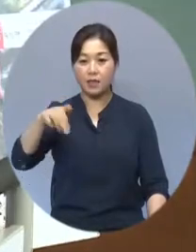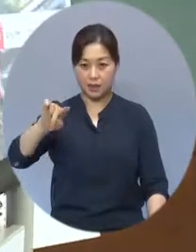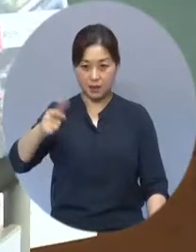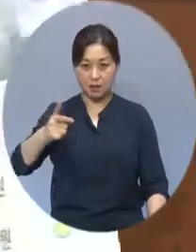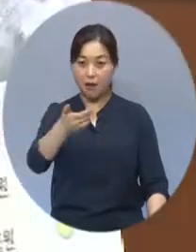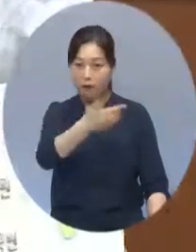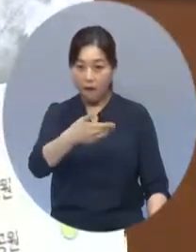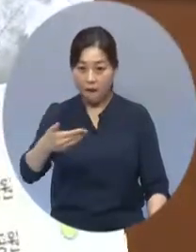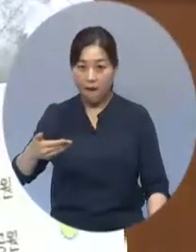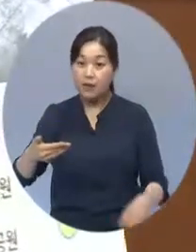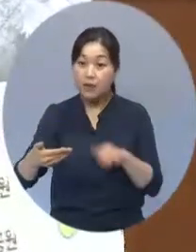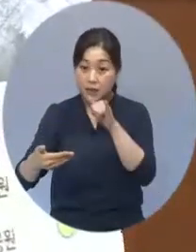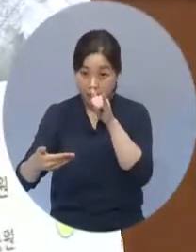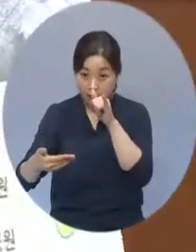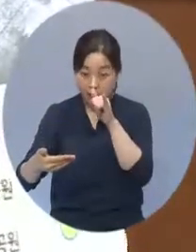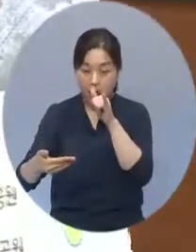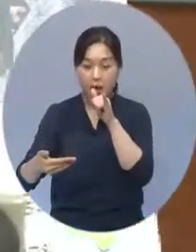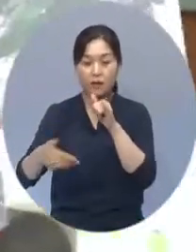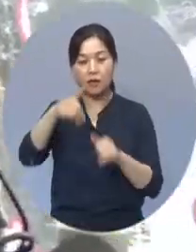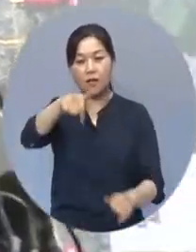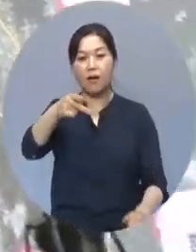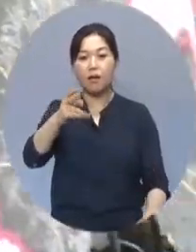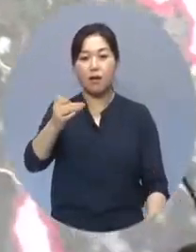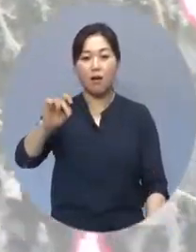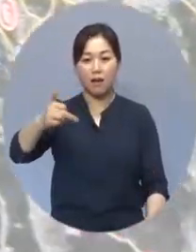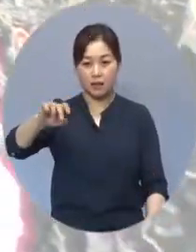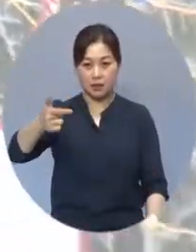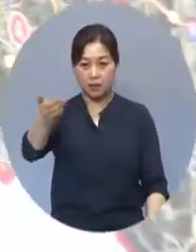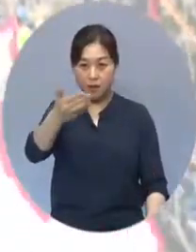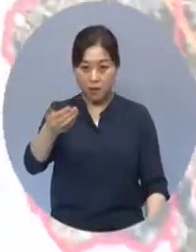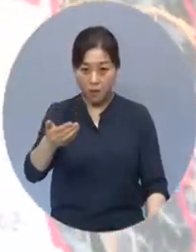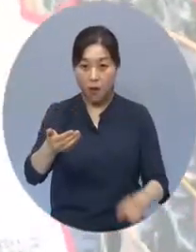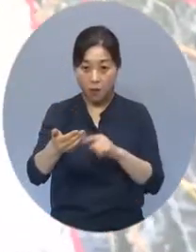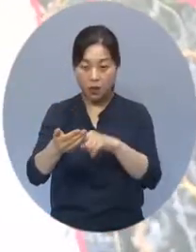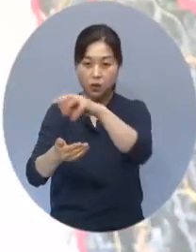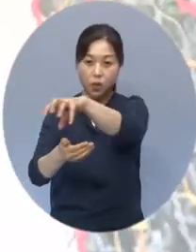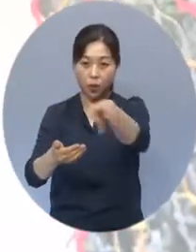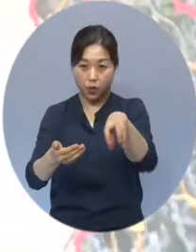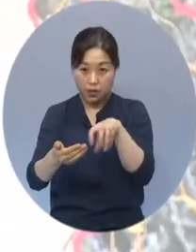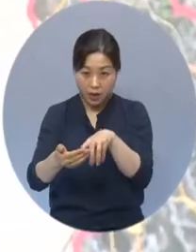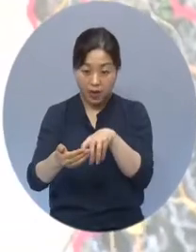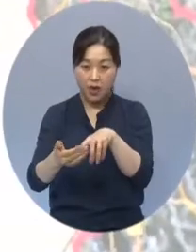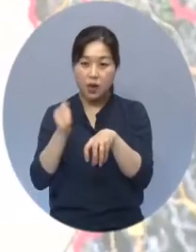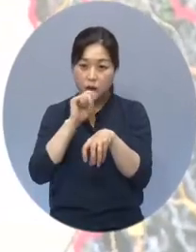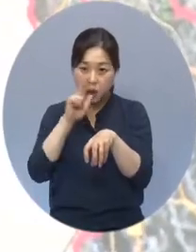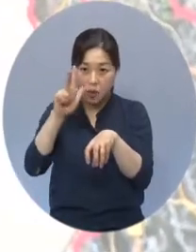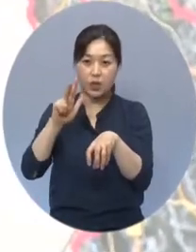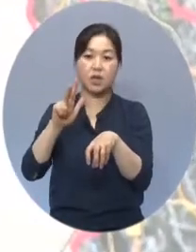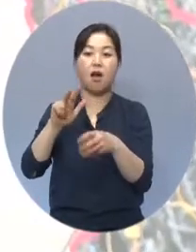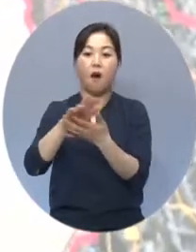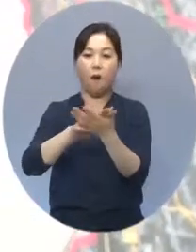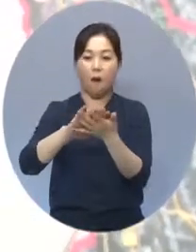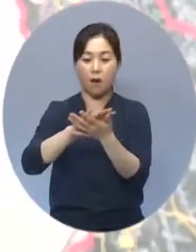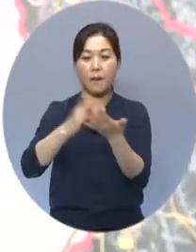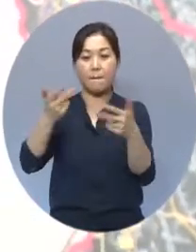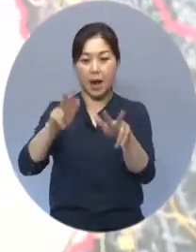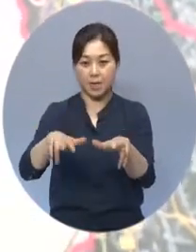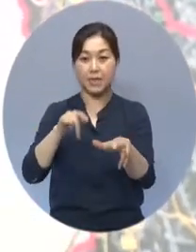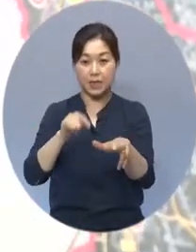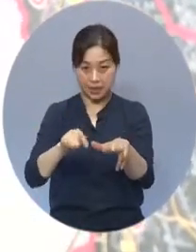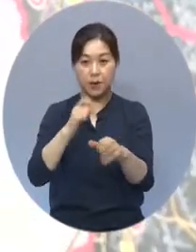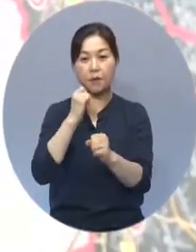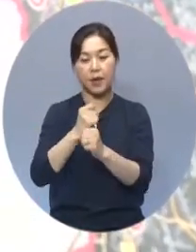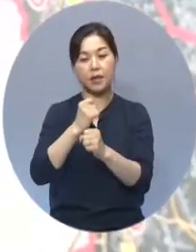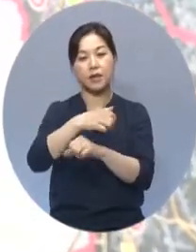경안천을 중심으로 해서 용인 어울림 파크를 지금 조성을 할 계획입니다. 네. 그래서 그건